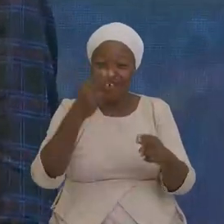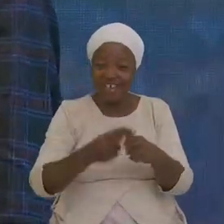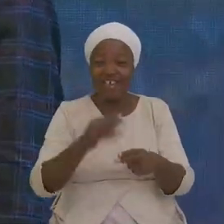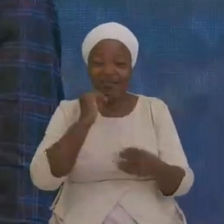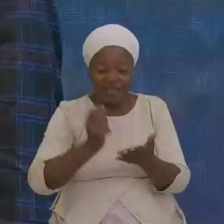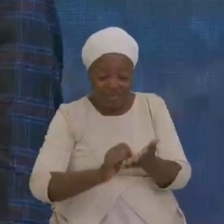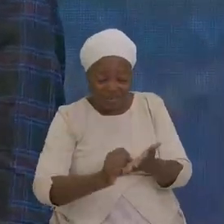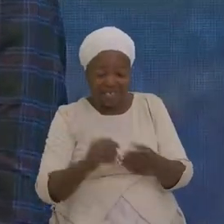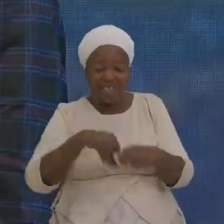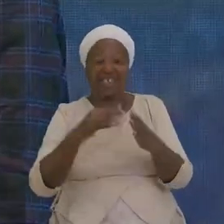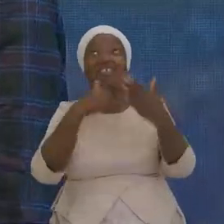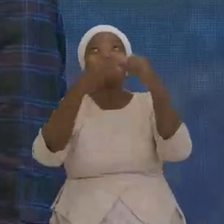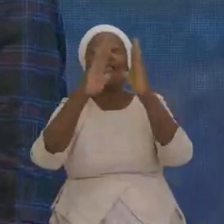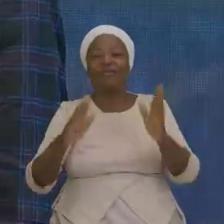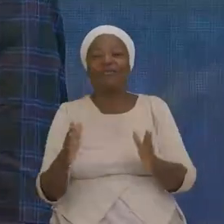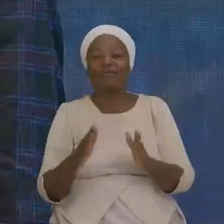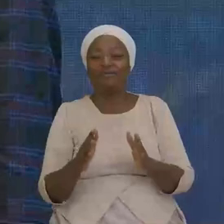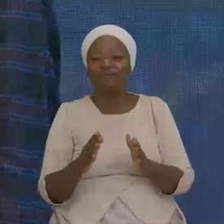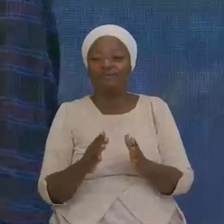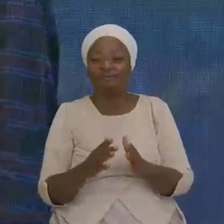nom est déjà écrit au ciel.